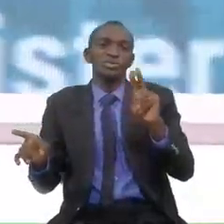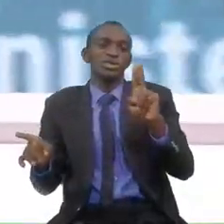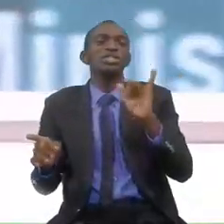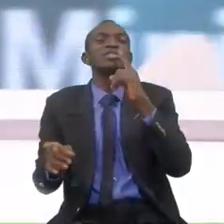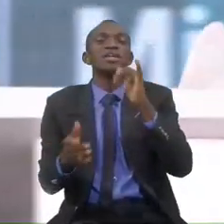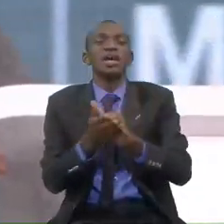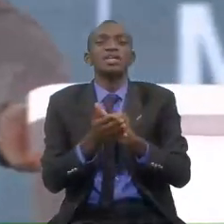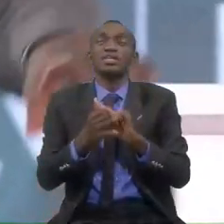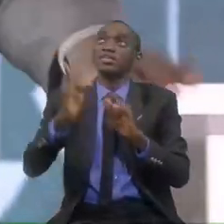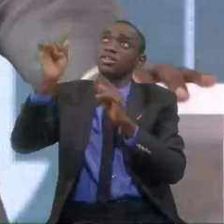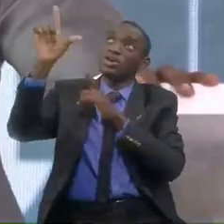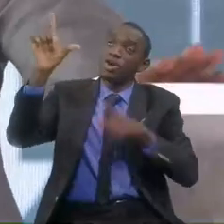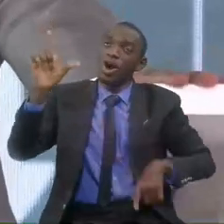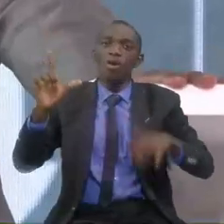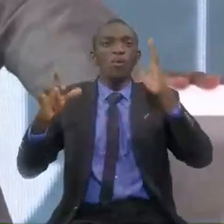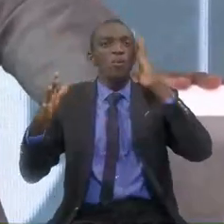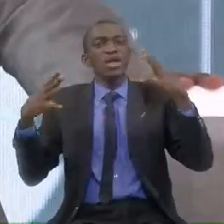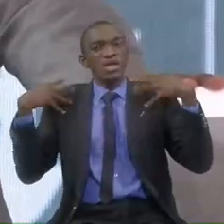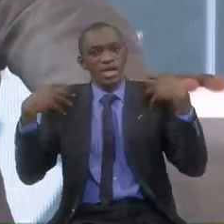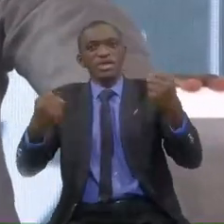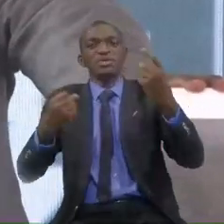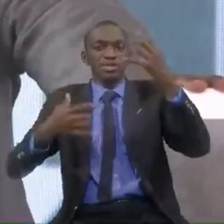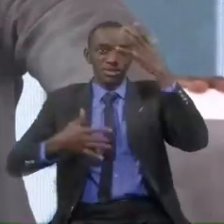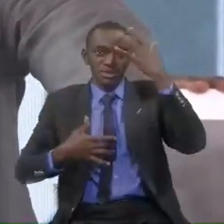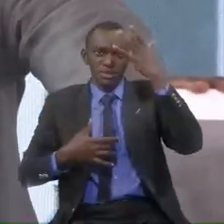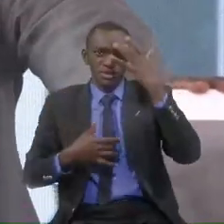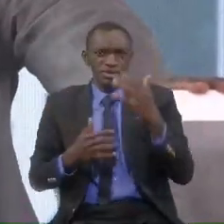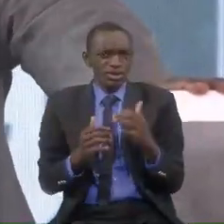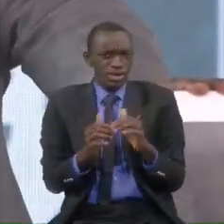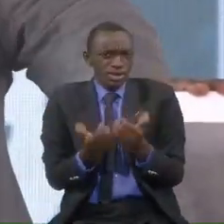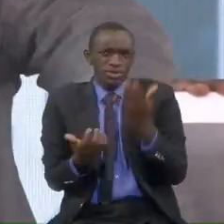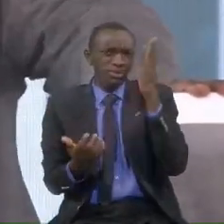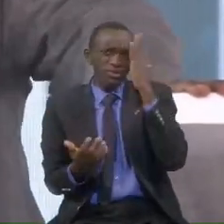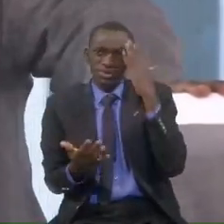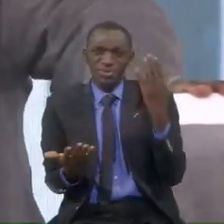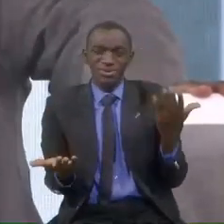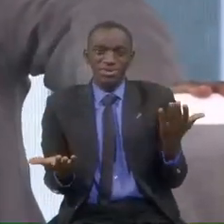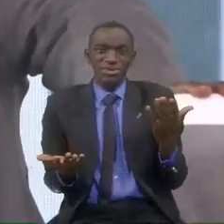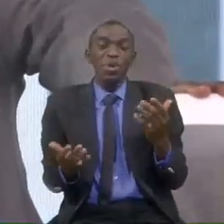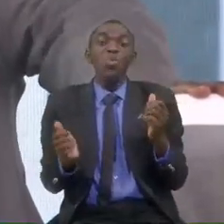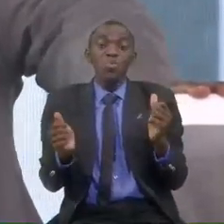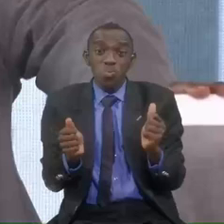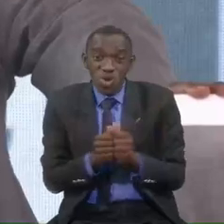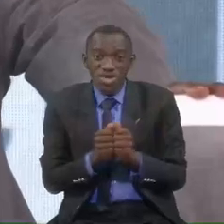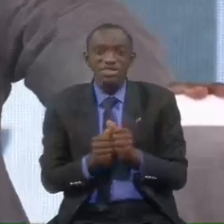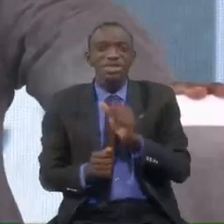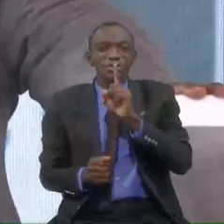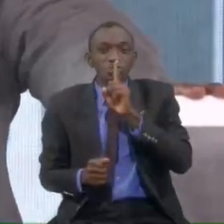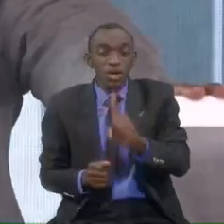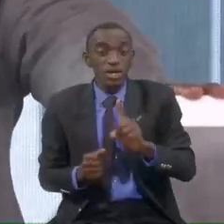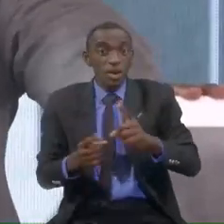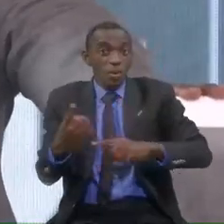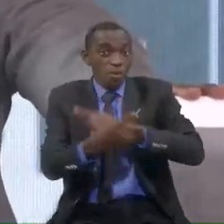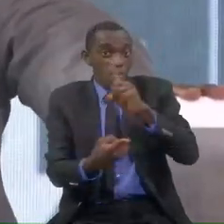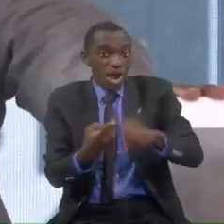les malades. Comment tu peux parler de cette manière? Avec assurance, lorsque tu ne t'es